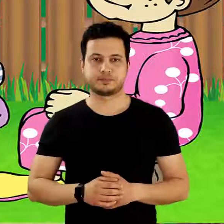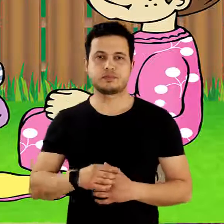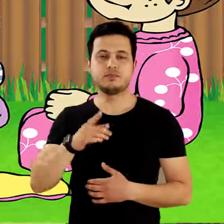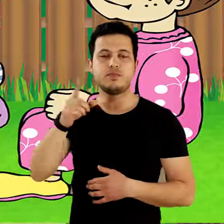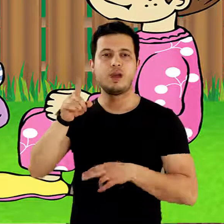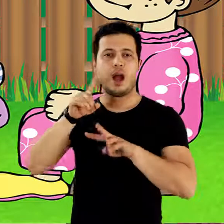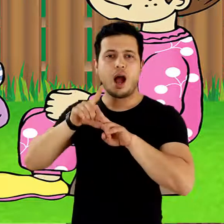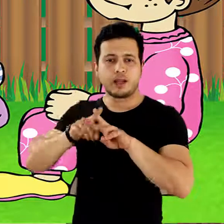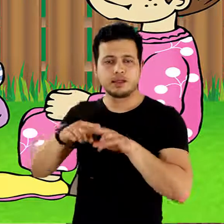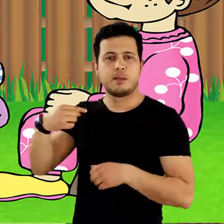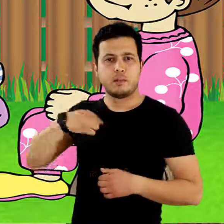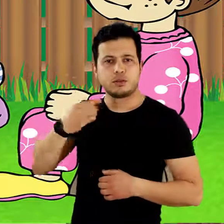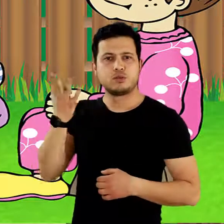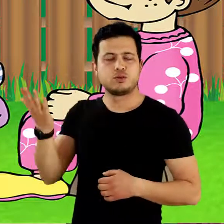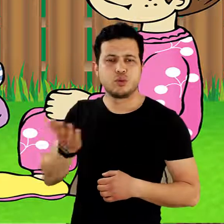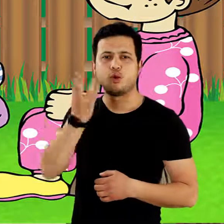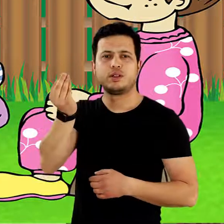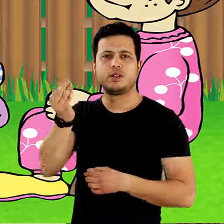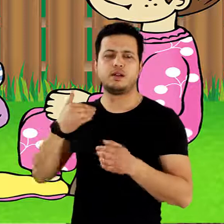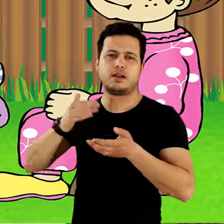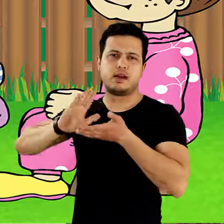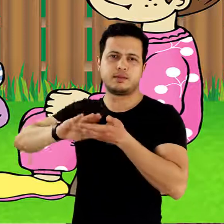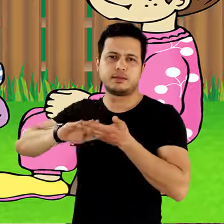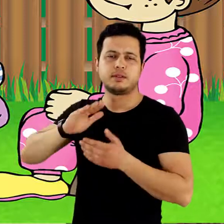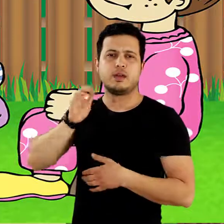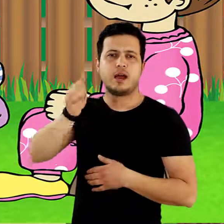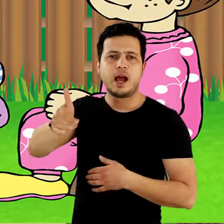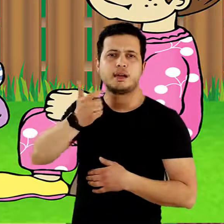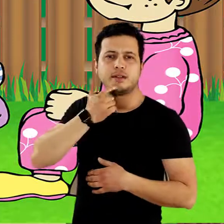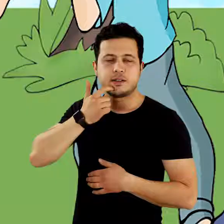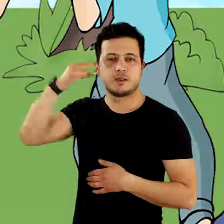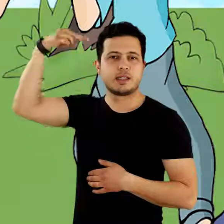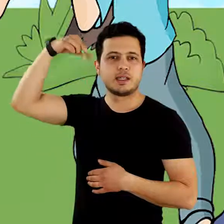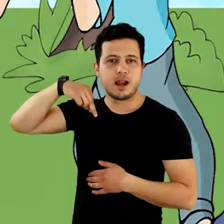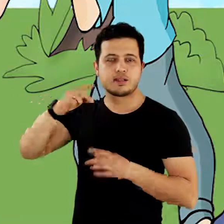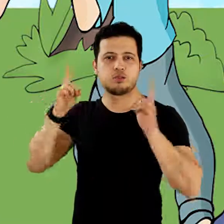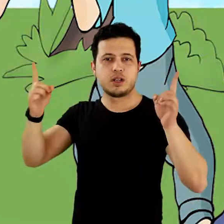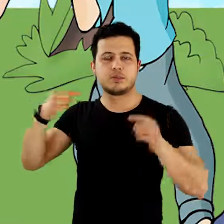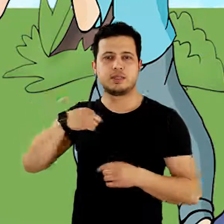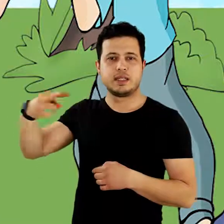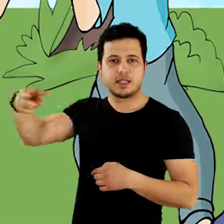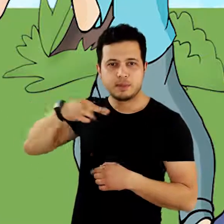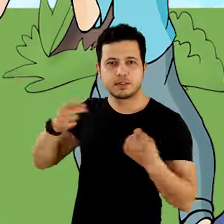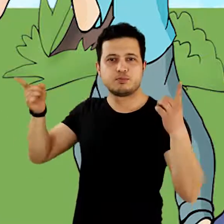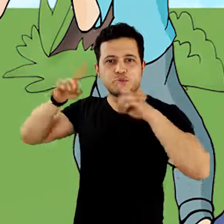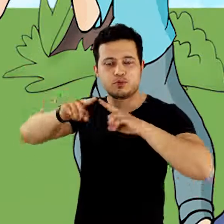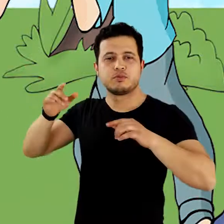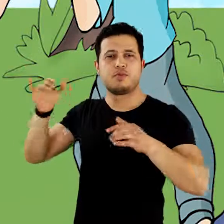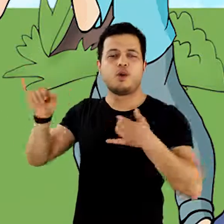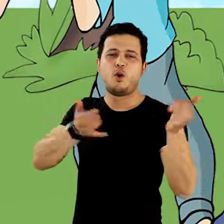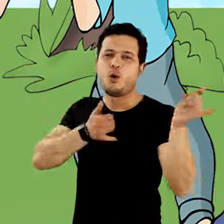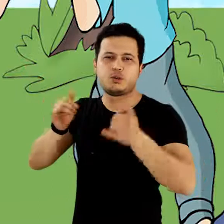Akis'le biz çok iyi arkadaştık. Her yıl kiraz mevsiminde onunla buluşur, oyunlar